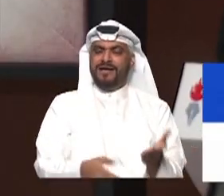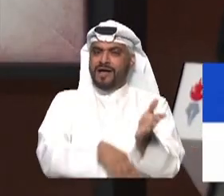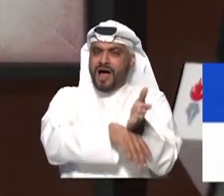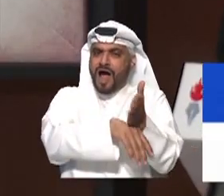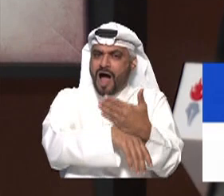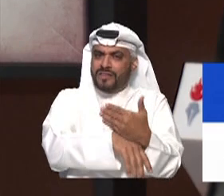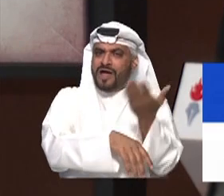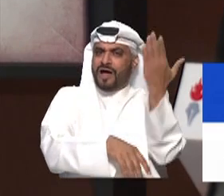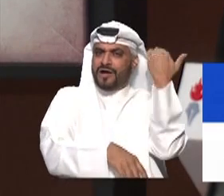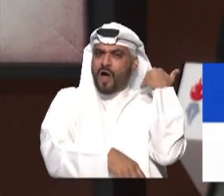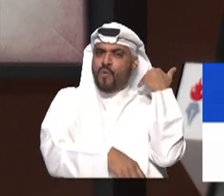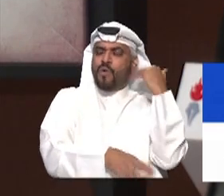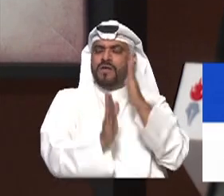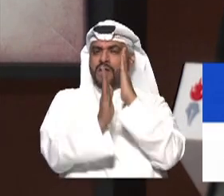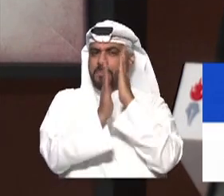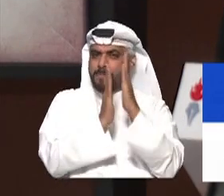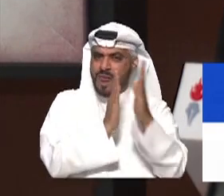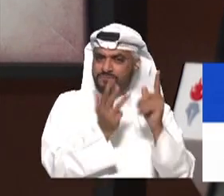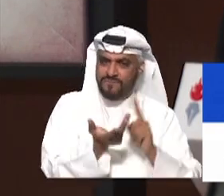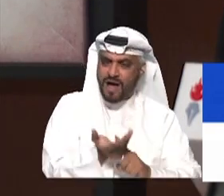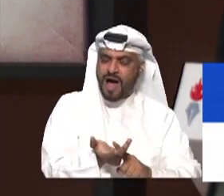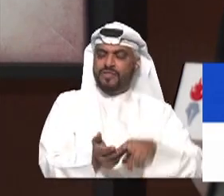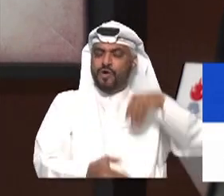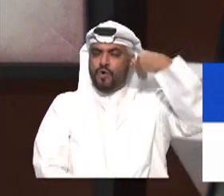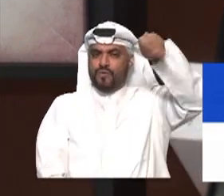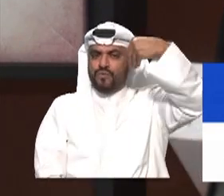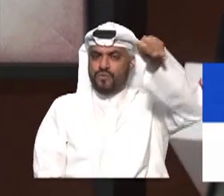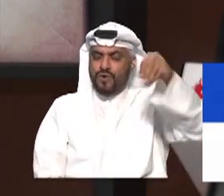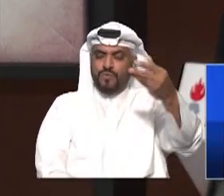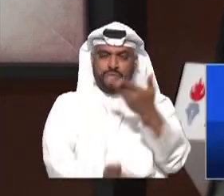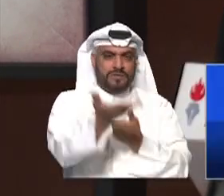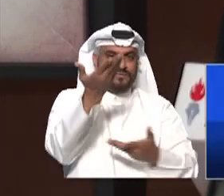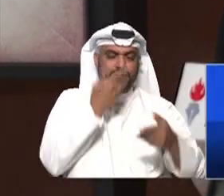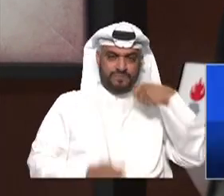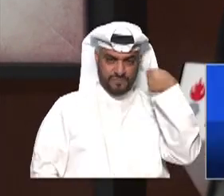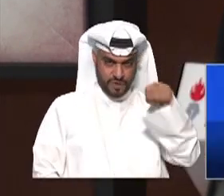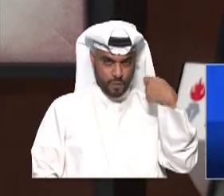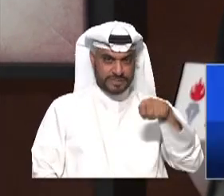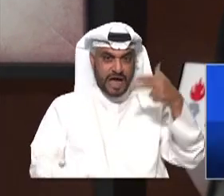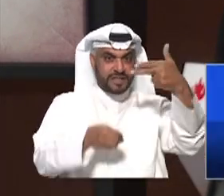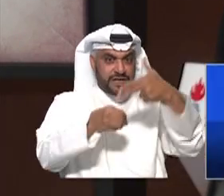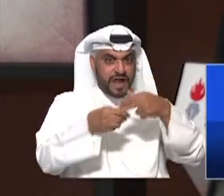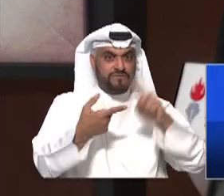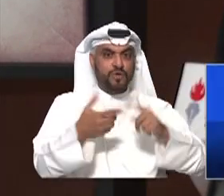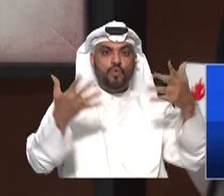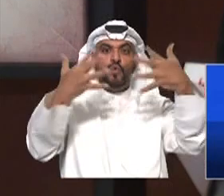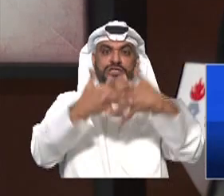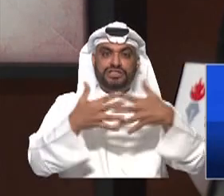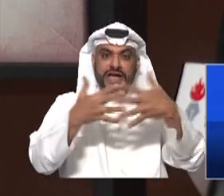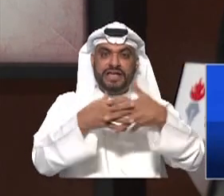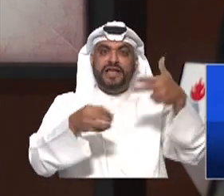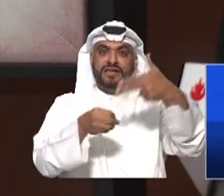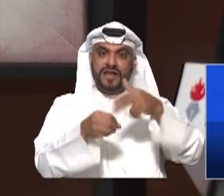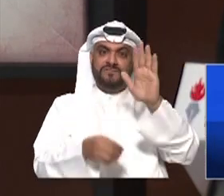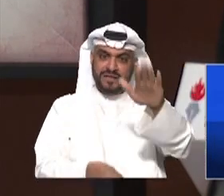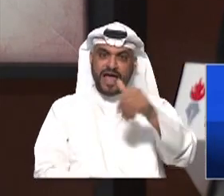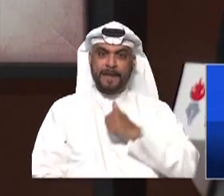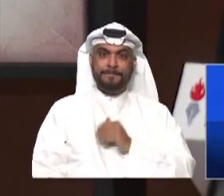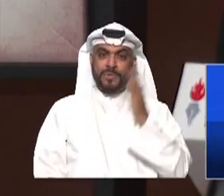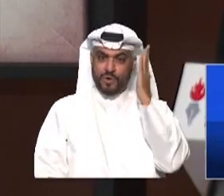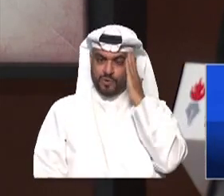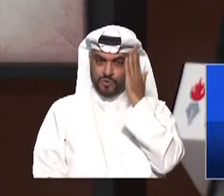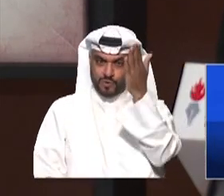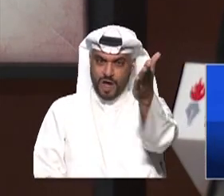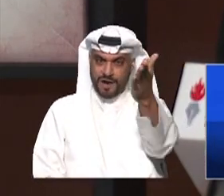الإجراءات في المعاملات والأمور المتعلقة في وزارة النفط والشركات النفطية، ومثل ما ندري بأن وزارة النفط